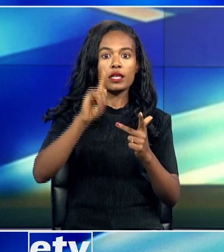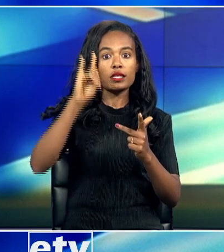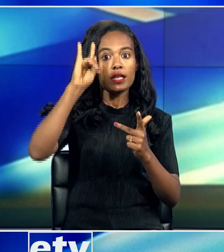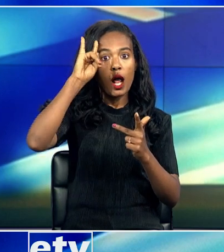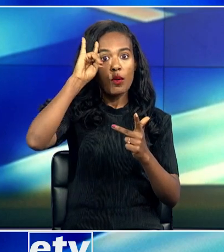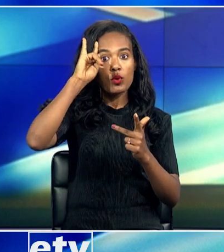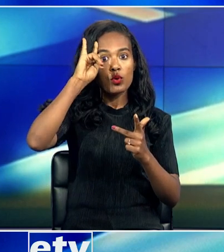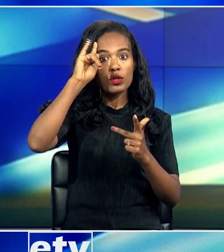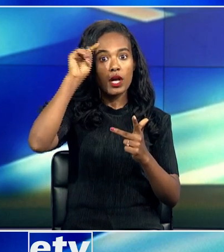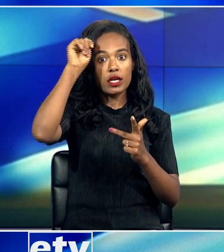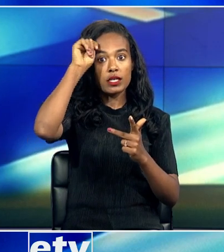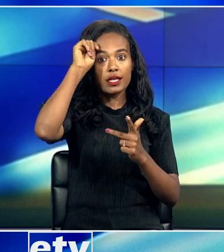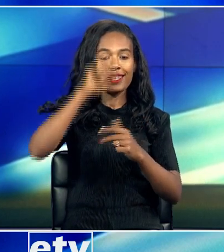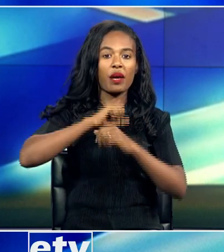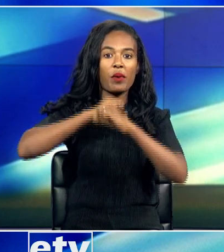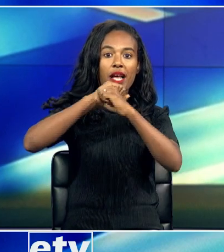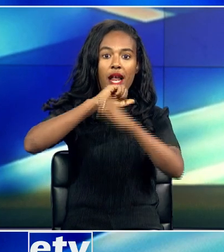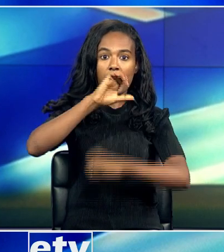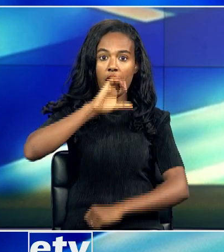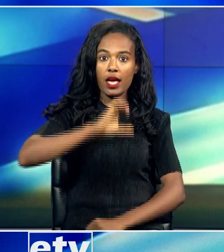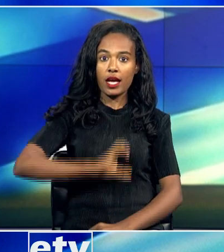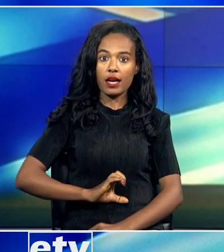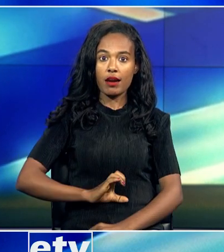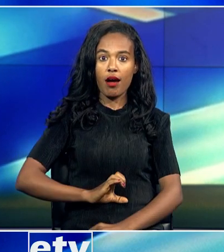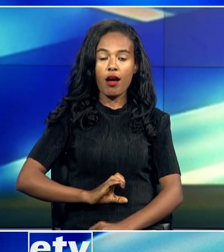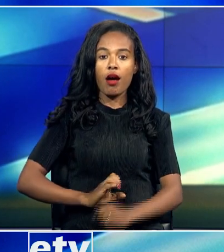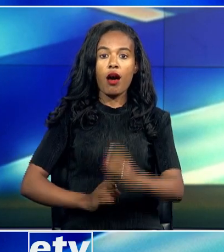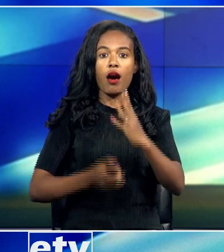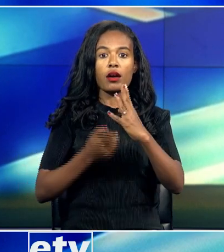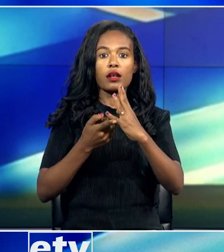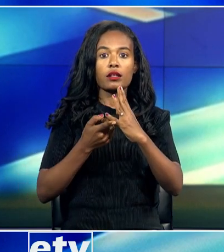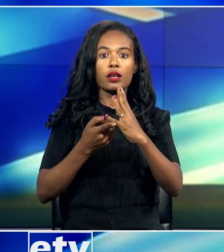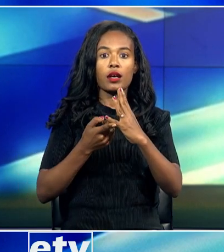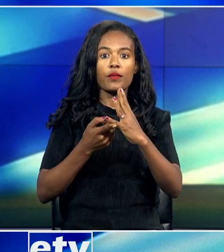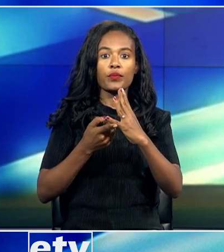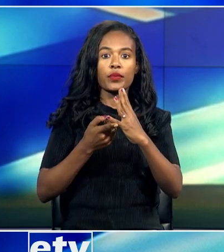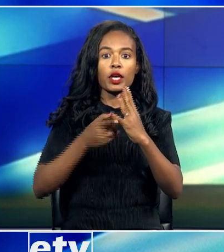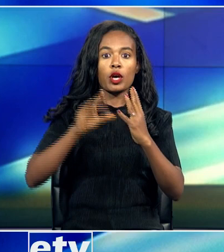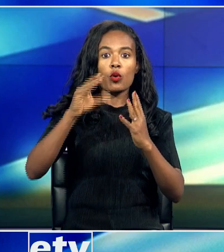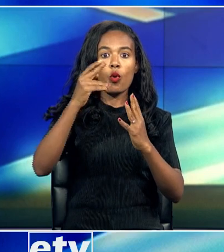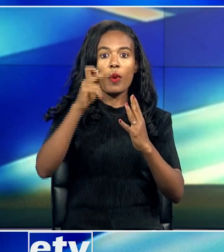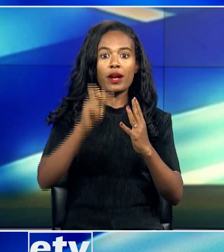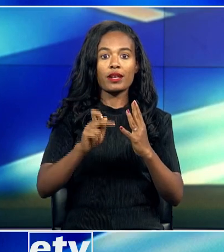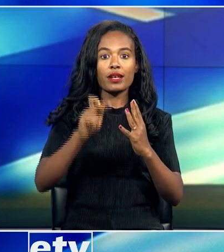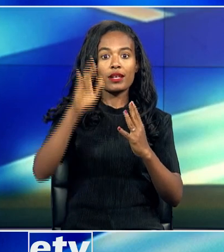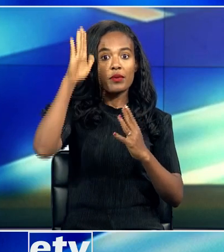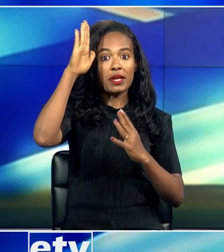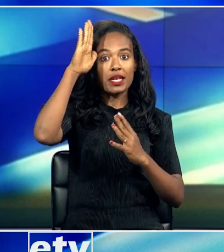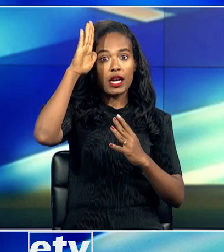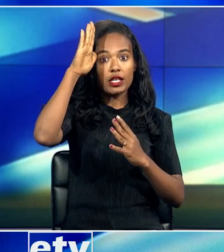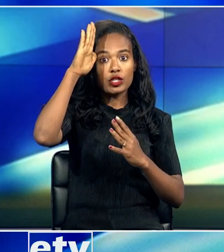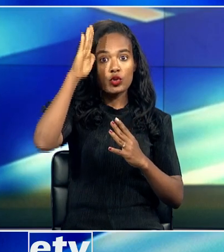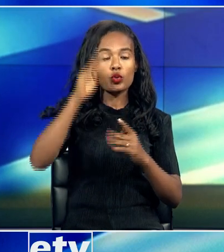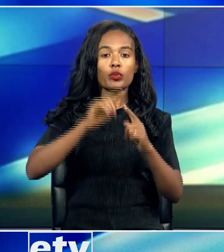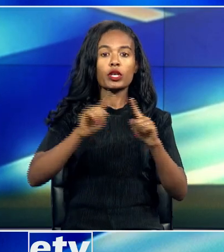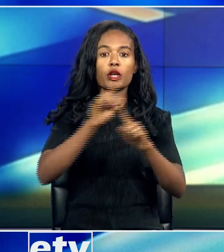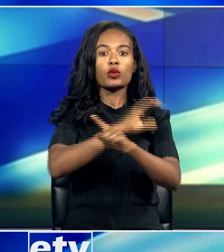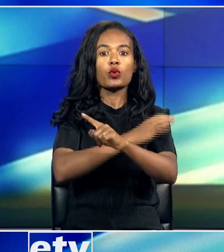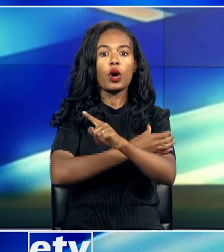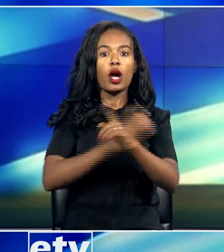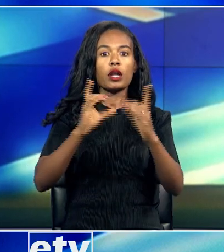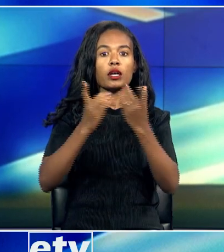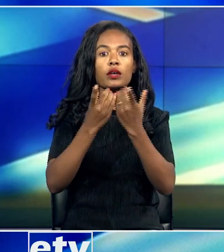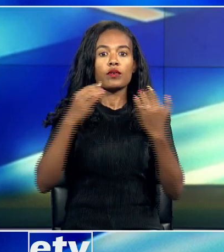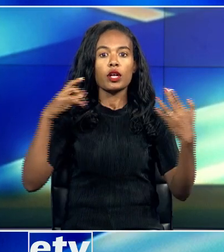ታደሰ ከመከላከያ የከዳ፣ አራተኛ ኮማንደር ገብረ ኪዳን አስገዶም የልዩ ኃይል ክፍለ